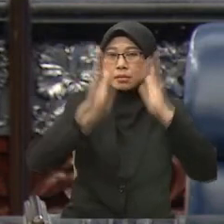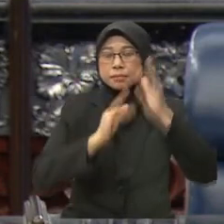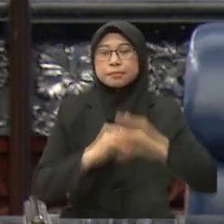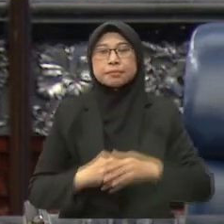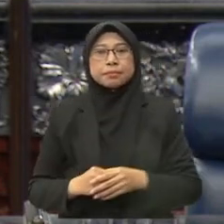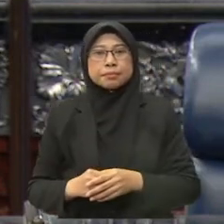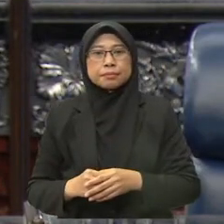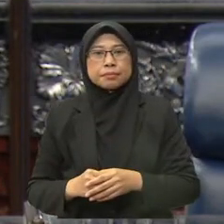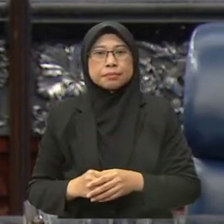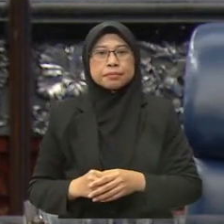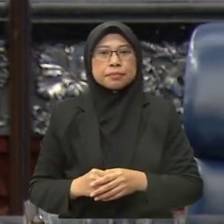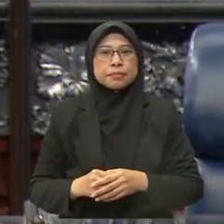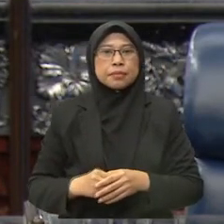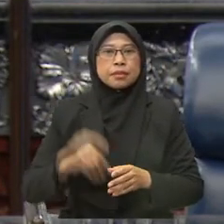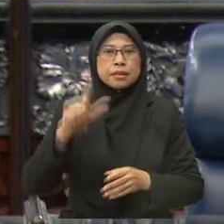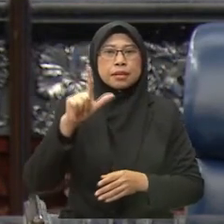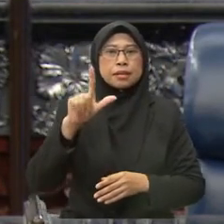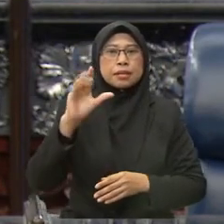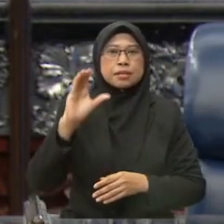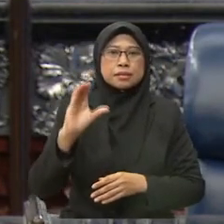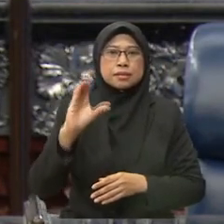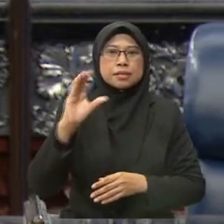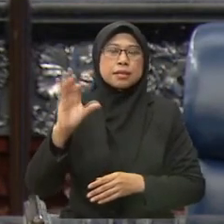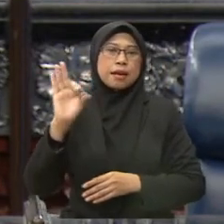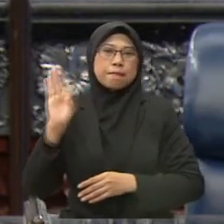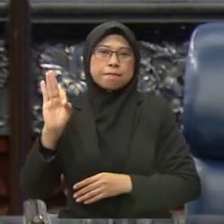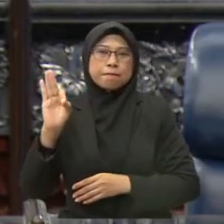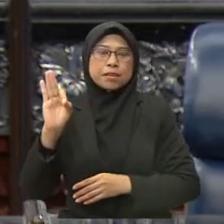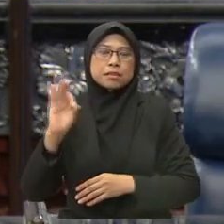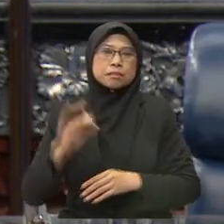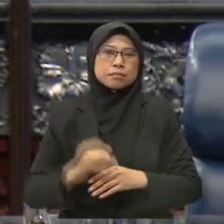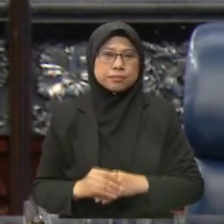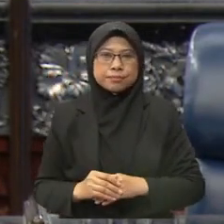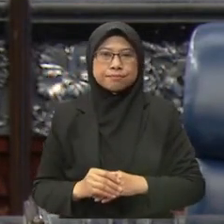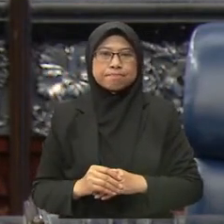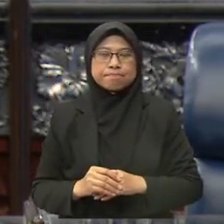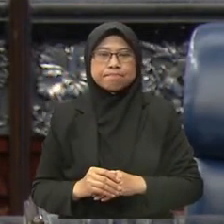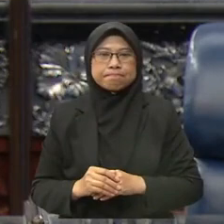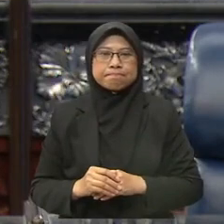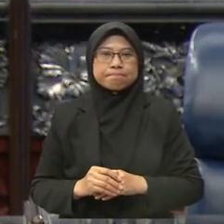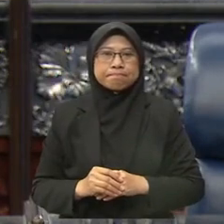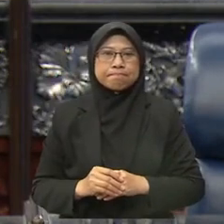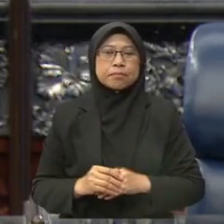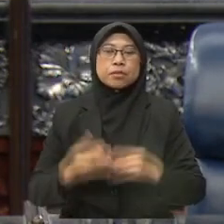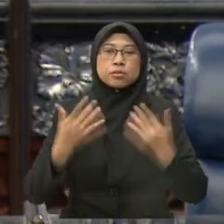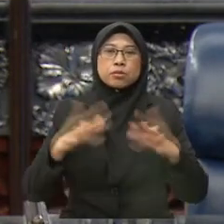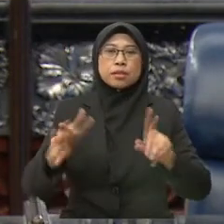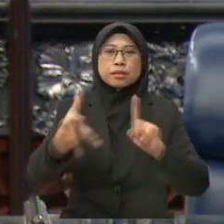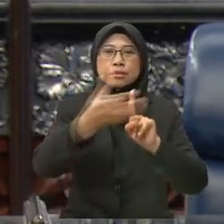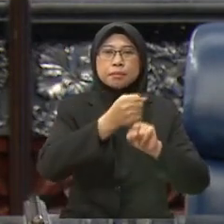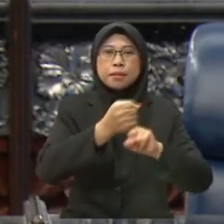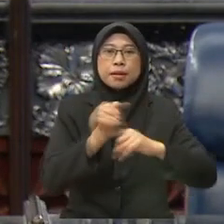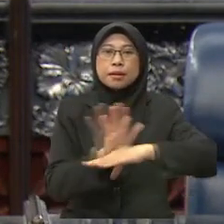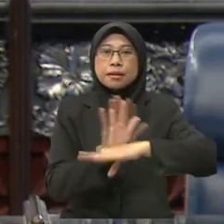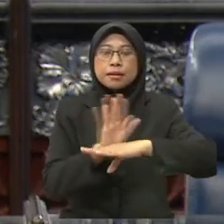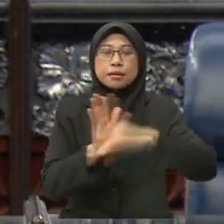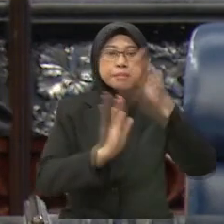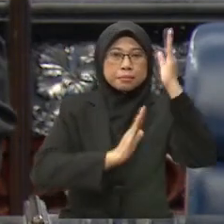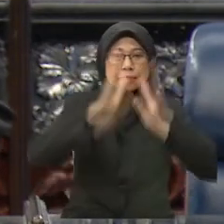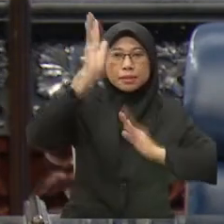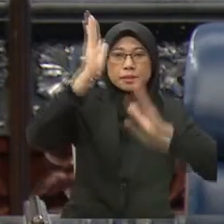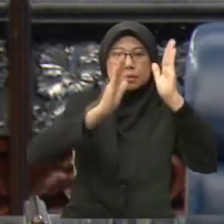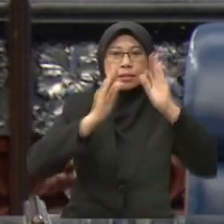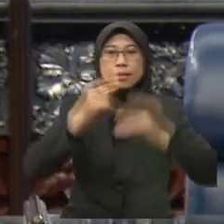settlement Framework lcsf dengan izin antara yang telah dicapai ialah perdagangan Malaysia